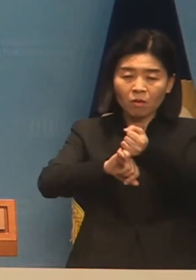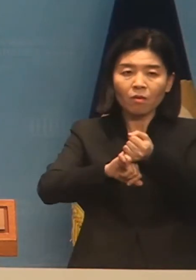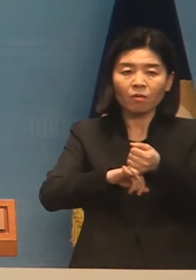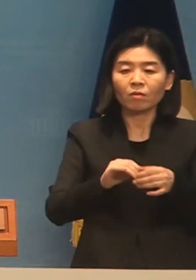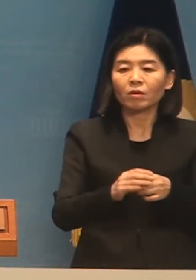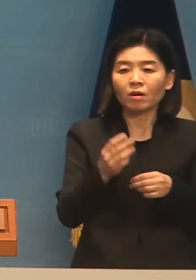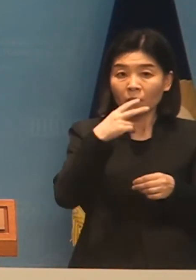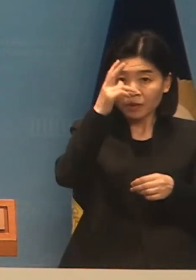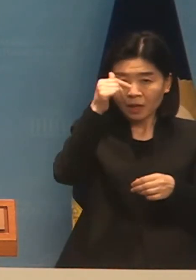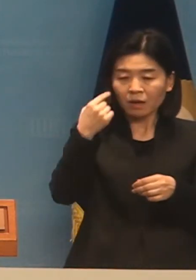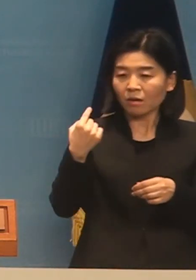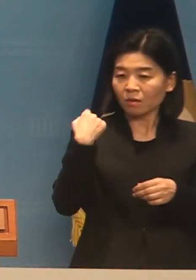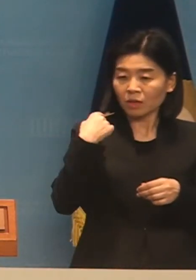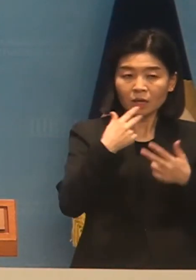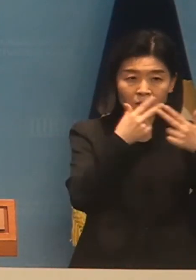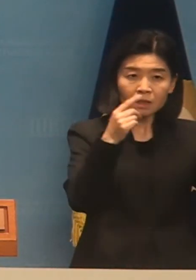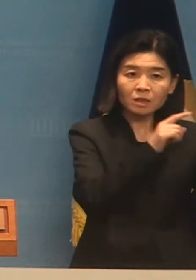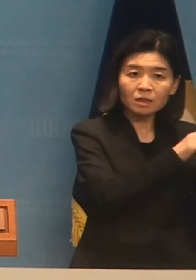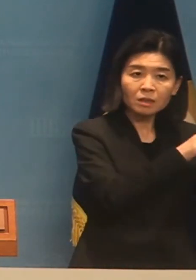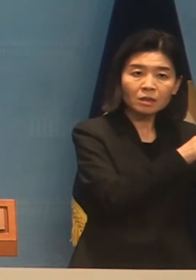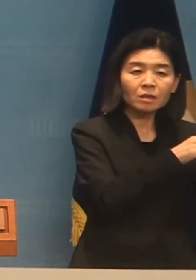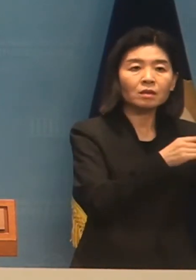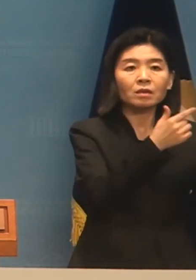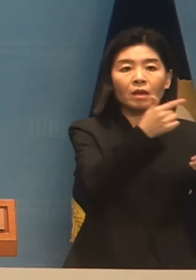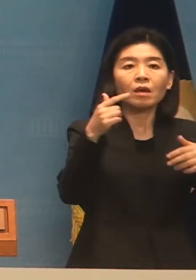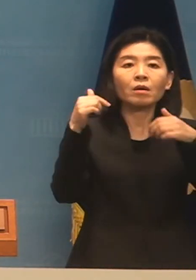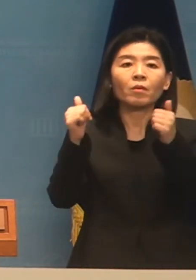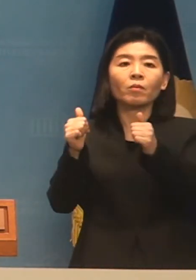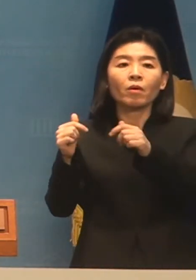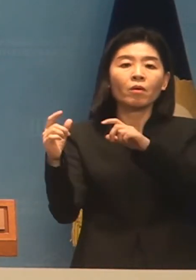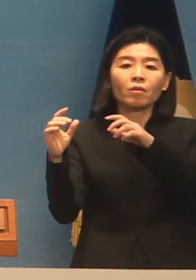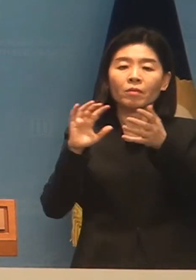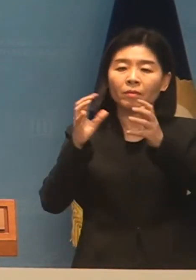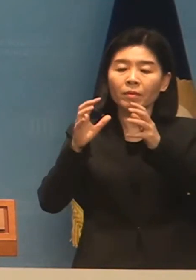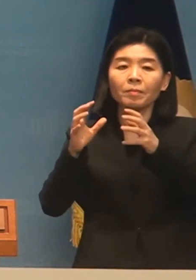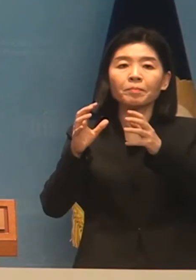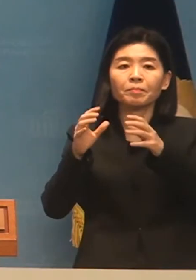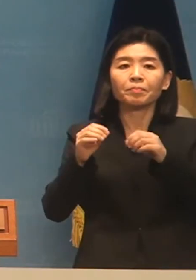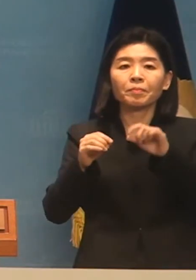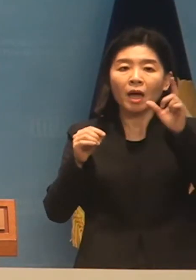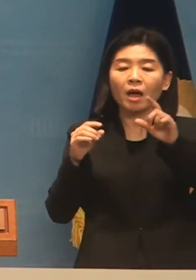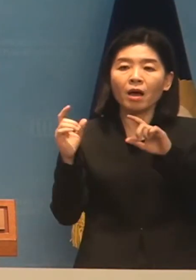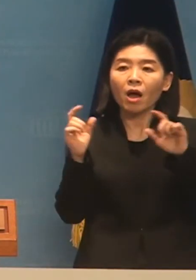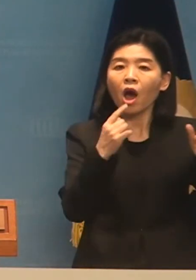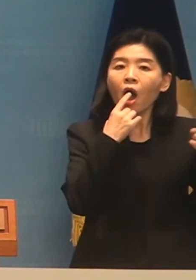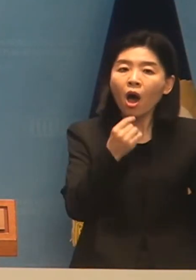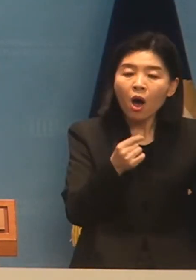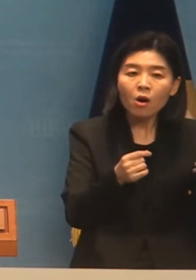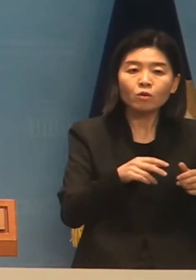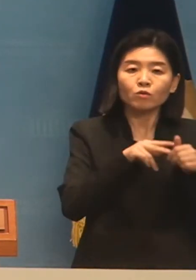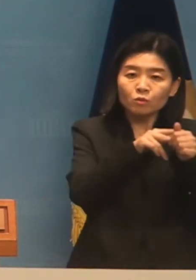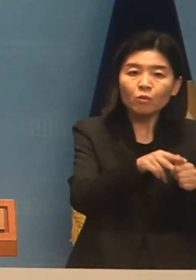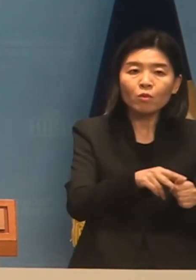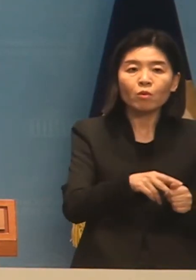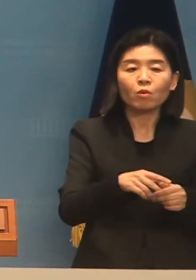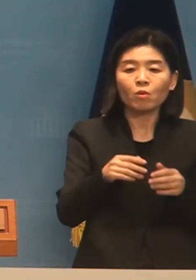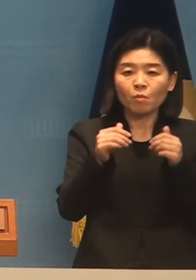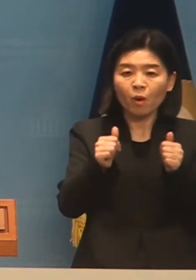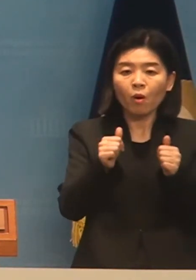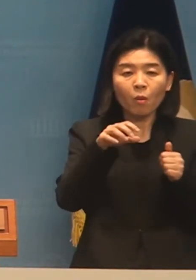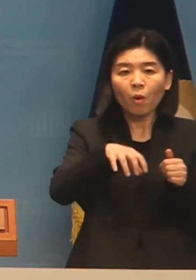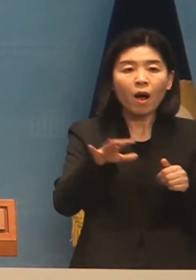있었던 민주당 이재명 후보에 대한 대법원 전원합의체 다수 의견처럼 후보자나 법원이